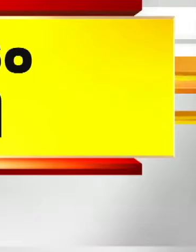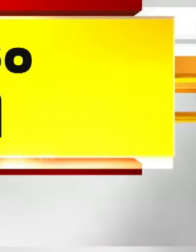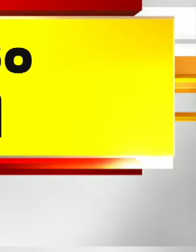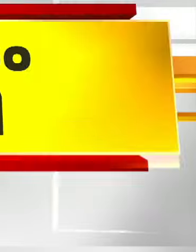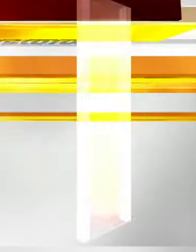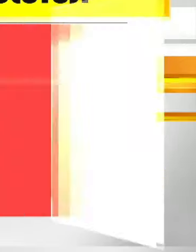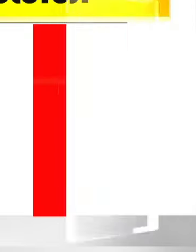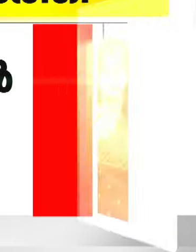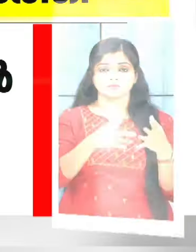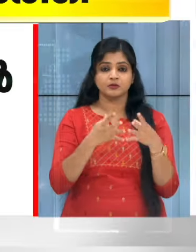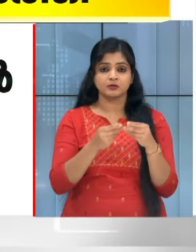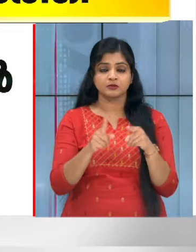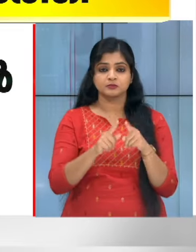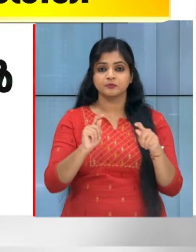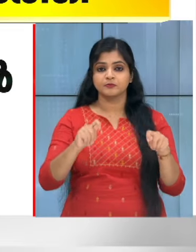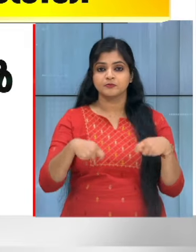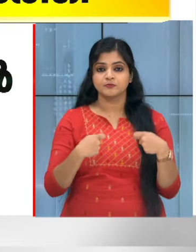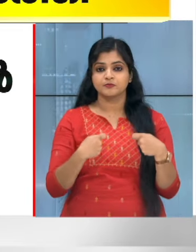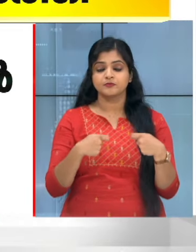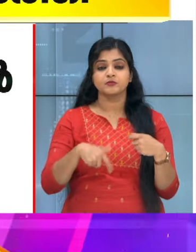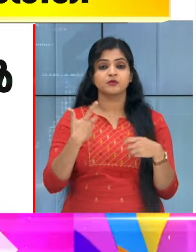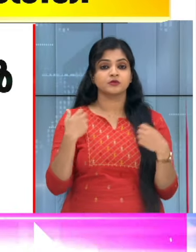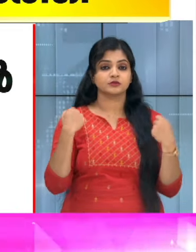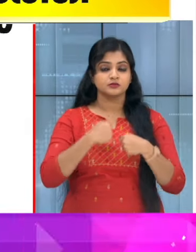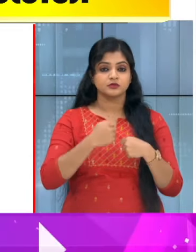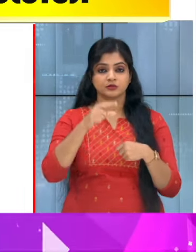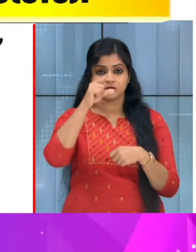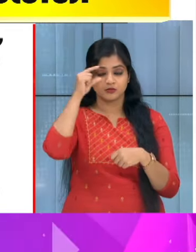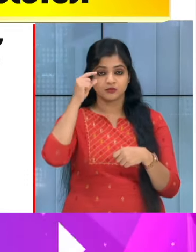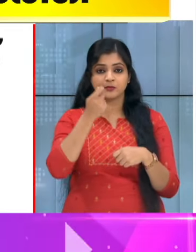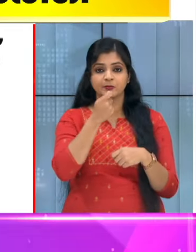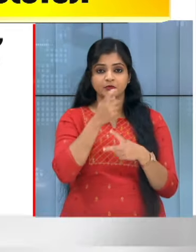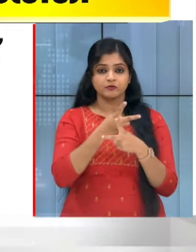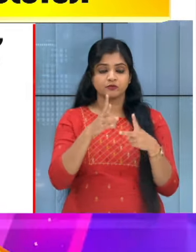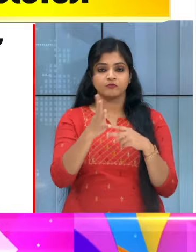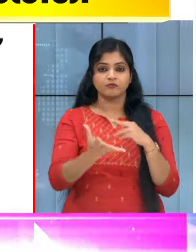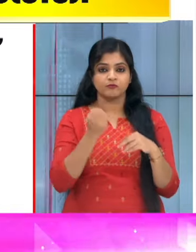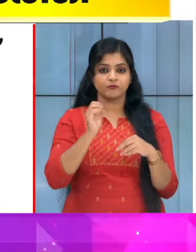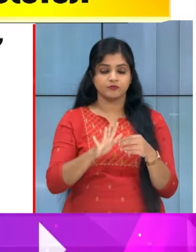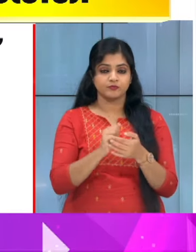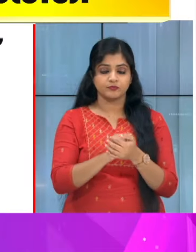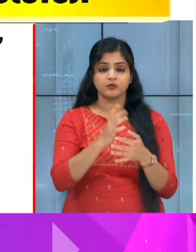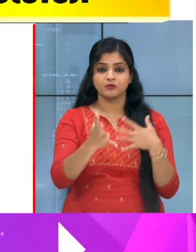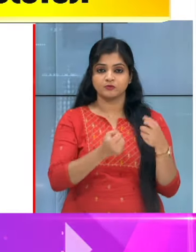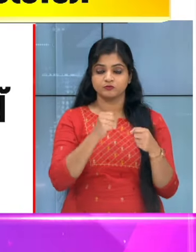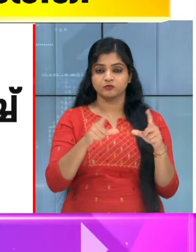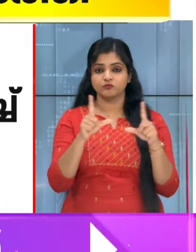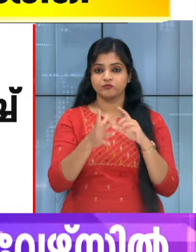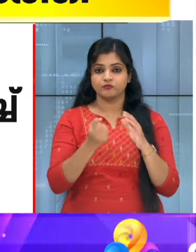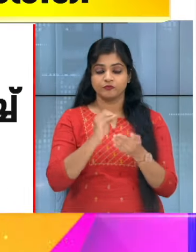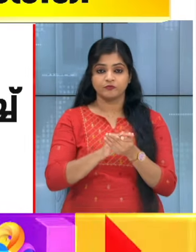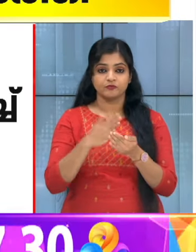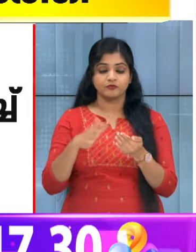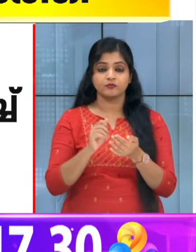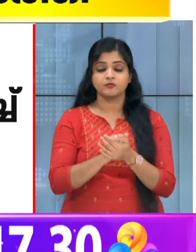ദ്രവിച്ച ഷർട്ടും പാൻറ്റും കണ്ണാടിയും മറ്റ് മരുന്നുകളുമൊക്കെ കണ്ടെത്തിയിട്ടുണ്ട്. ഏതായാലും ഇതെല്ലാം പോലീസ് ശേഖരിച്ചിട്ടുണ്ട്. ശാസ്ത്രീയമായ തെളിവ്